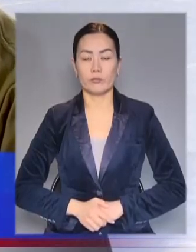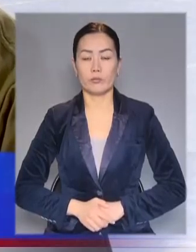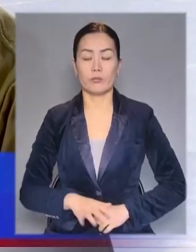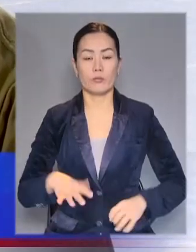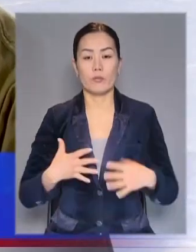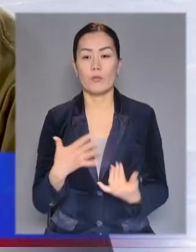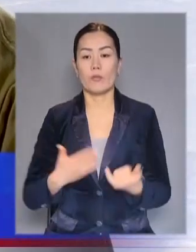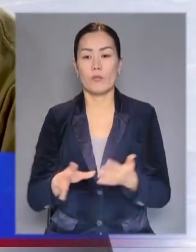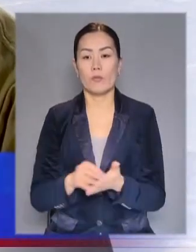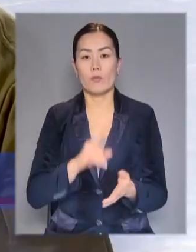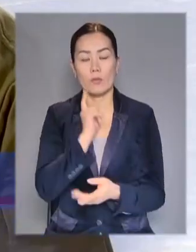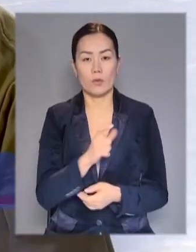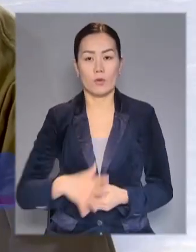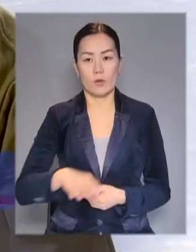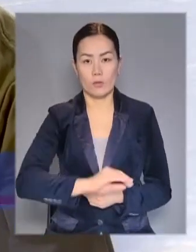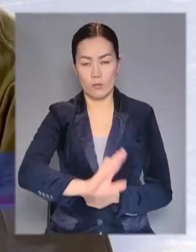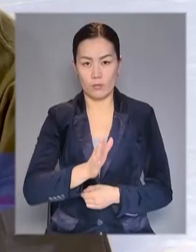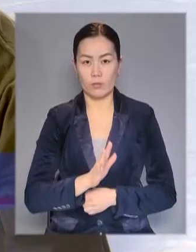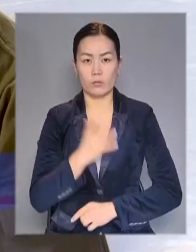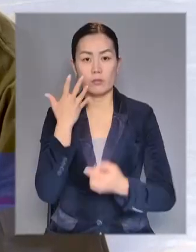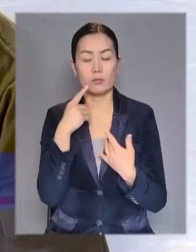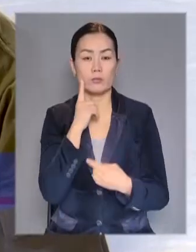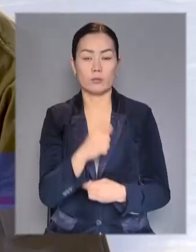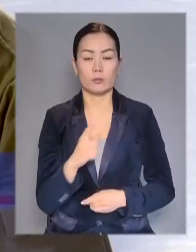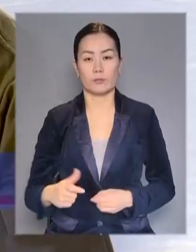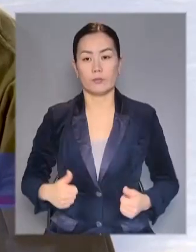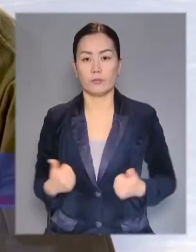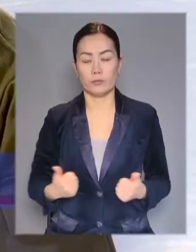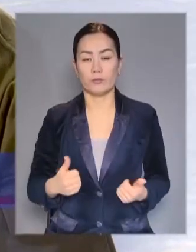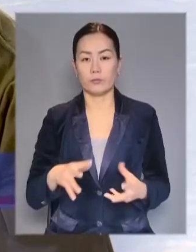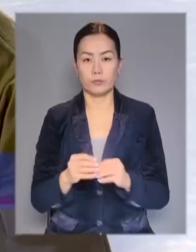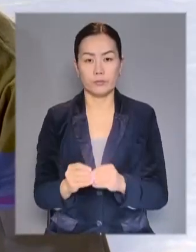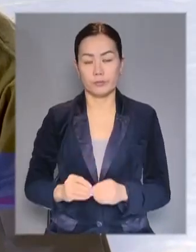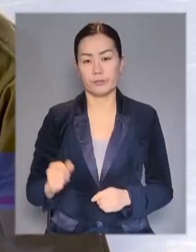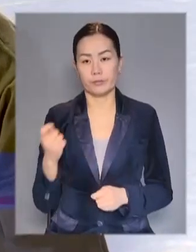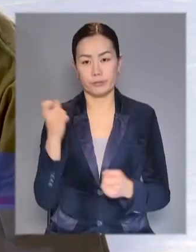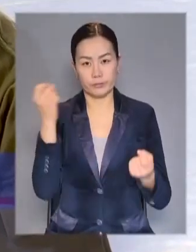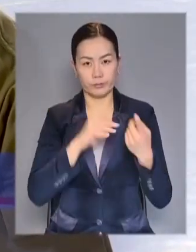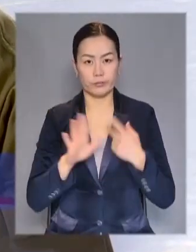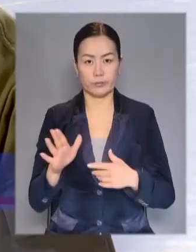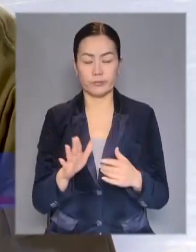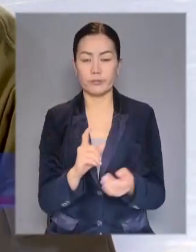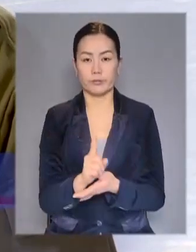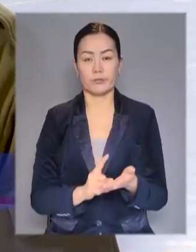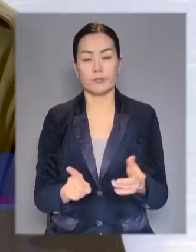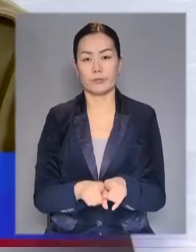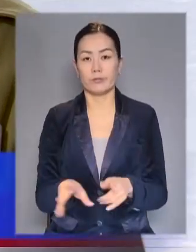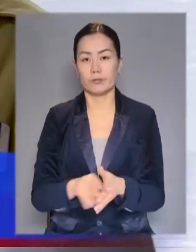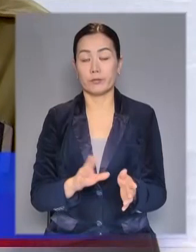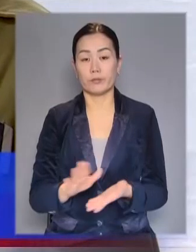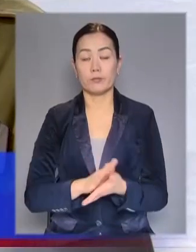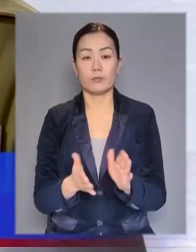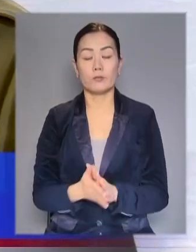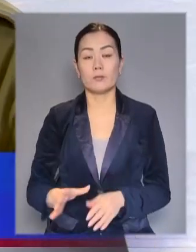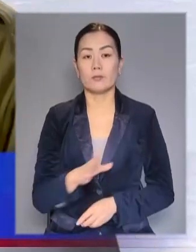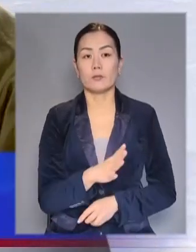Этот турнир станет примером для молодого поколения. Современные молодые люди стремятся все постичь и обо всем узнать, и мы подаем им в этом пример.